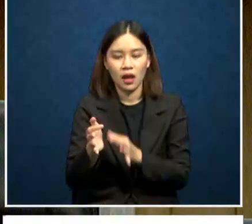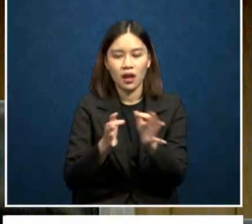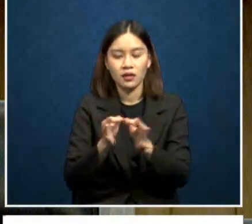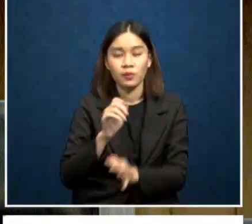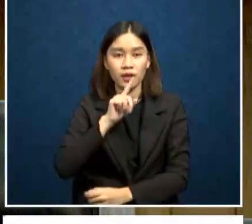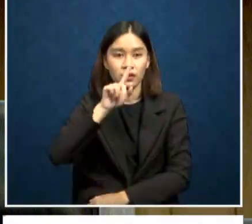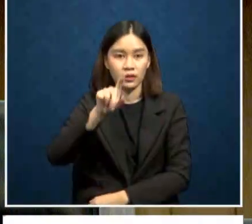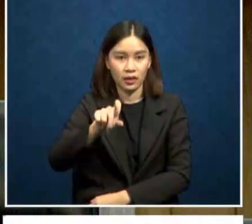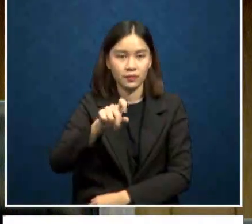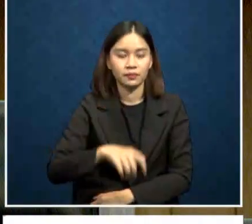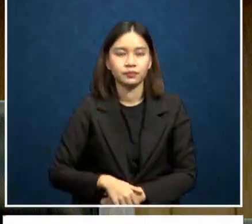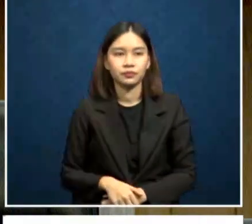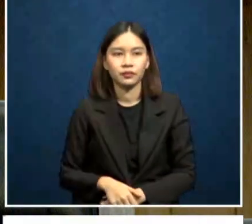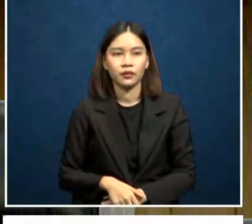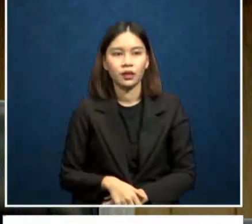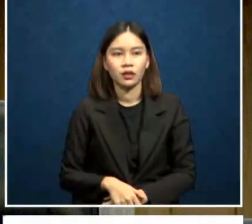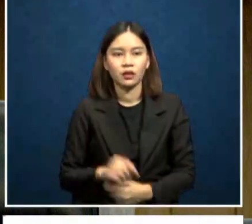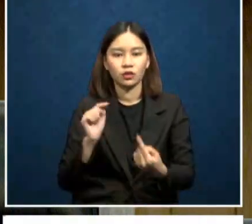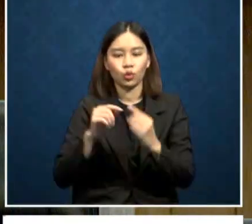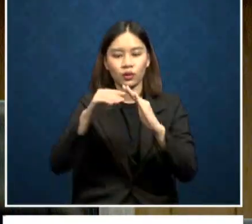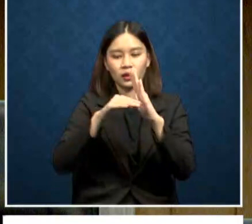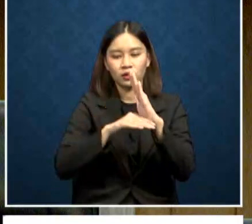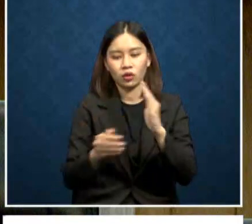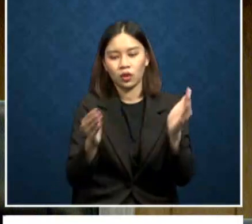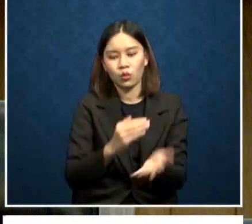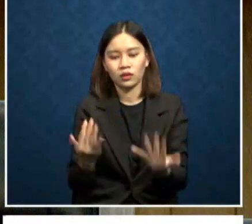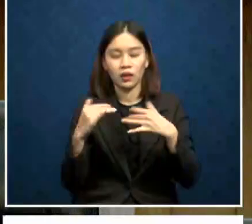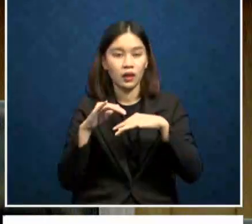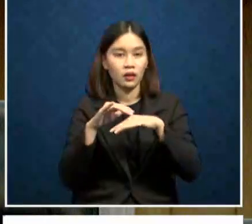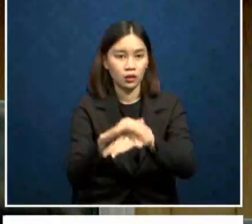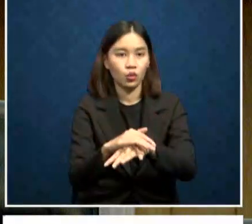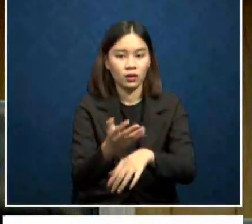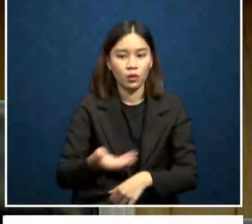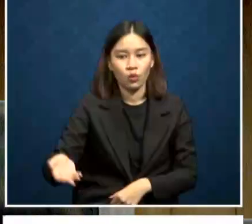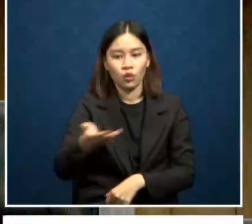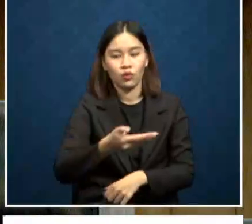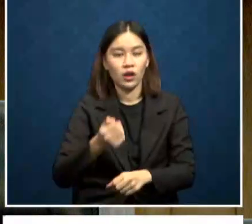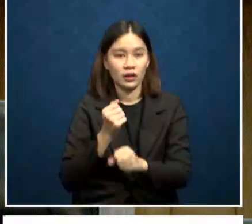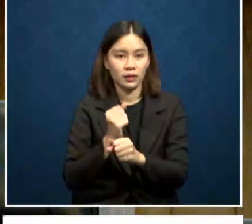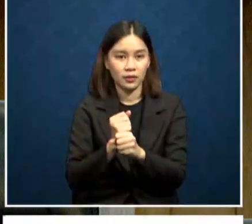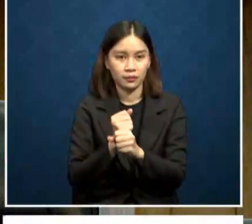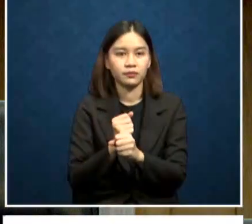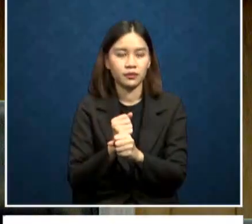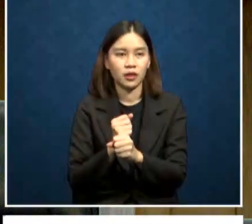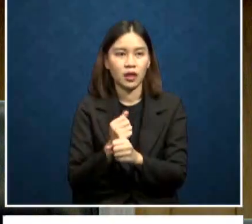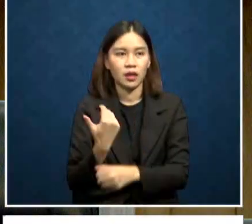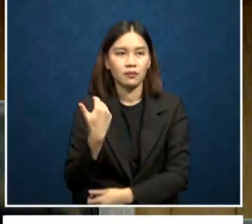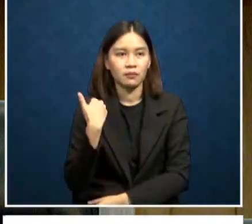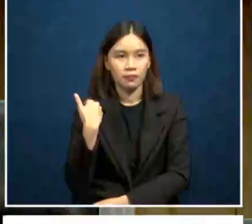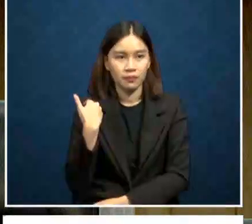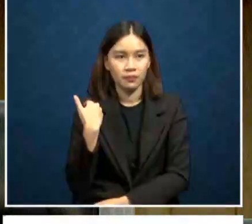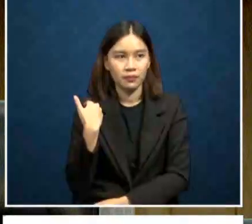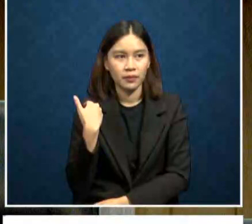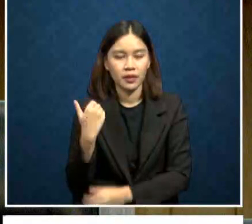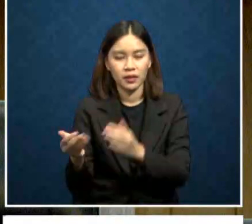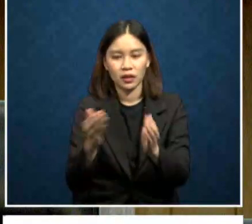ถามมานะครับว่ากระบวนการของการมีส่วนร่วมที่ท่านทำอยู่ทุกวันนี้เนี่ยมีกระบวน